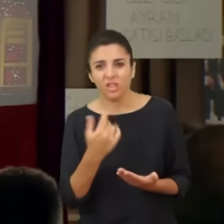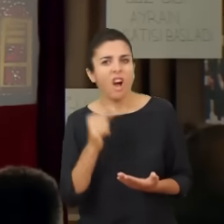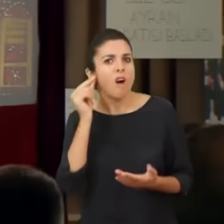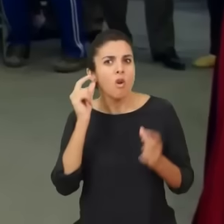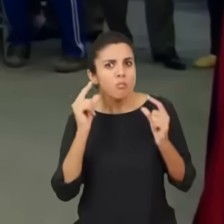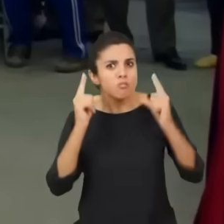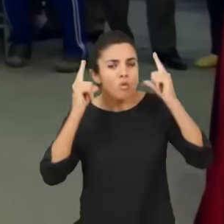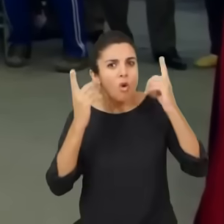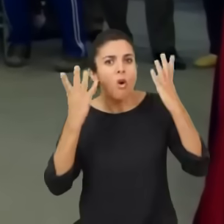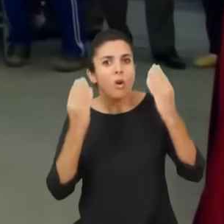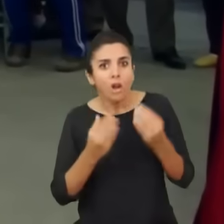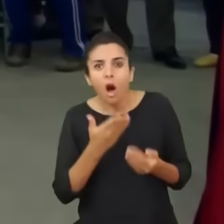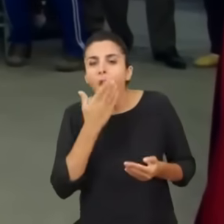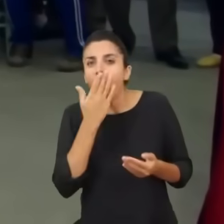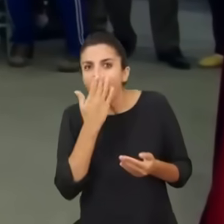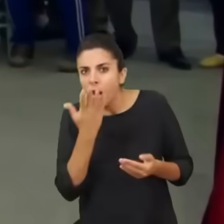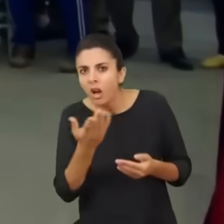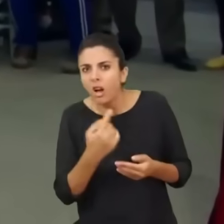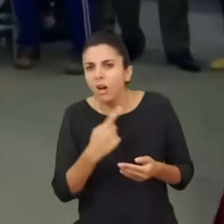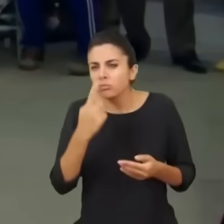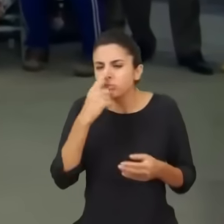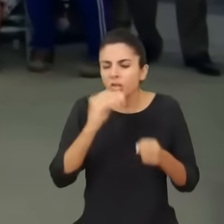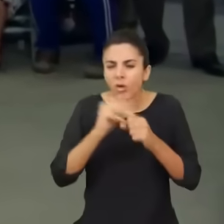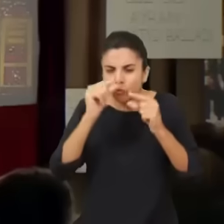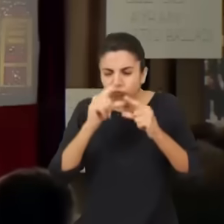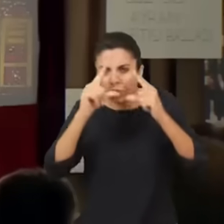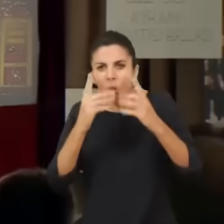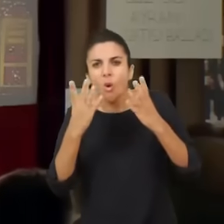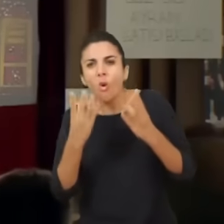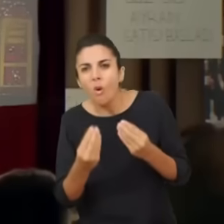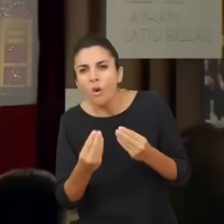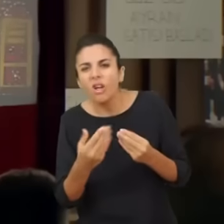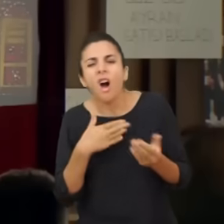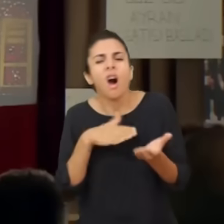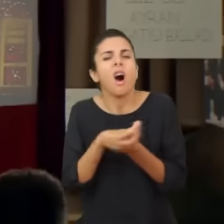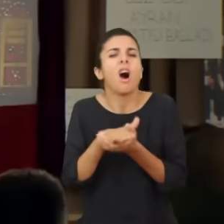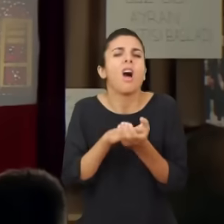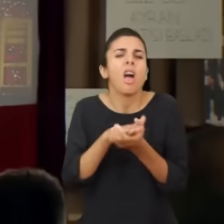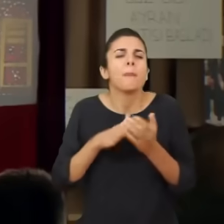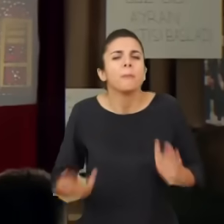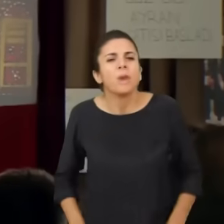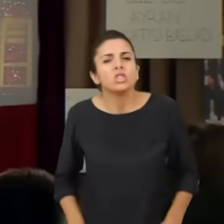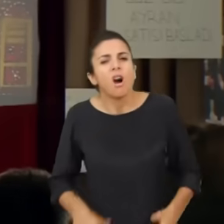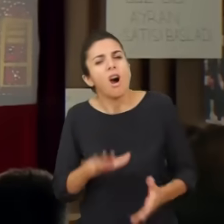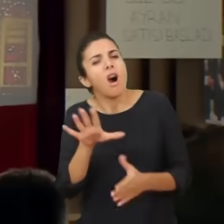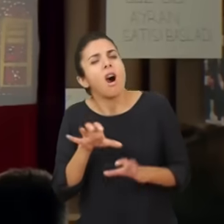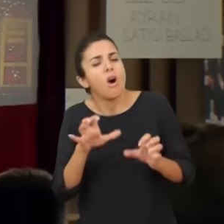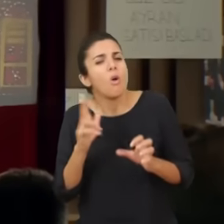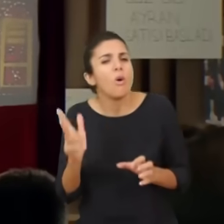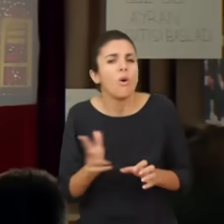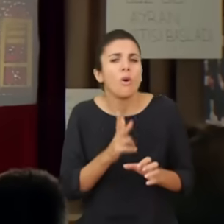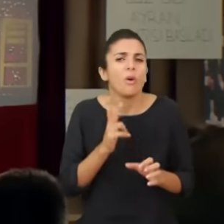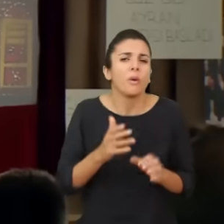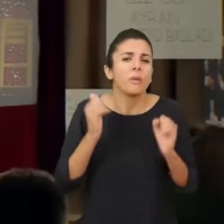kulakları. Aman ille de burnumun uskundura kemiyor. Oy ayaklarım, bacaklarım, ziyatik ağrılarım. İlle